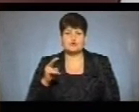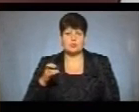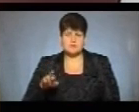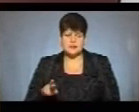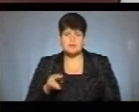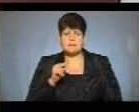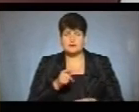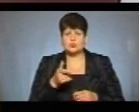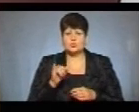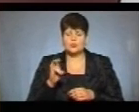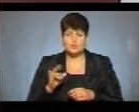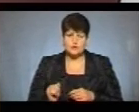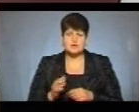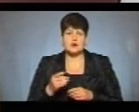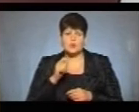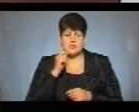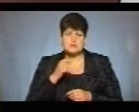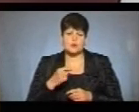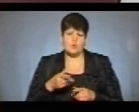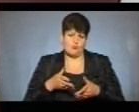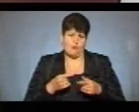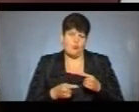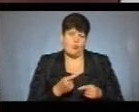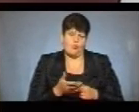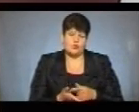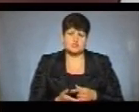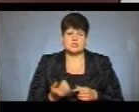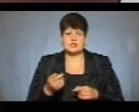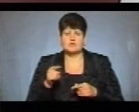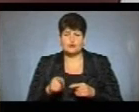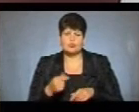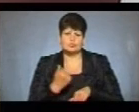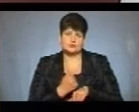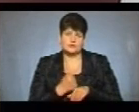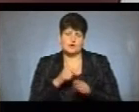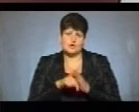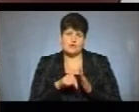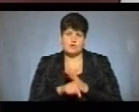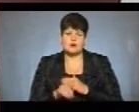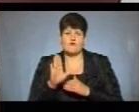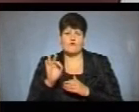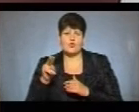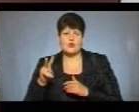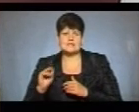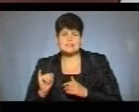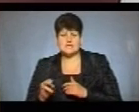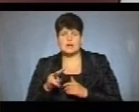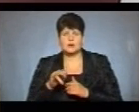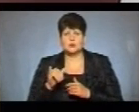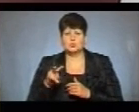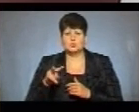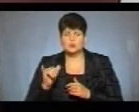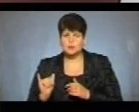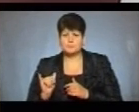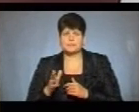– британський оперний співак українського походження, бас-баритон. У його репертуарі головні ролі в операх «Воцик» і «Лулу» Альбана Берга,